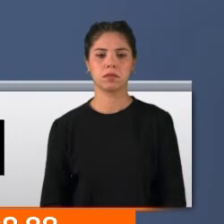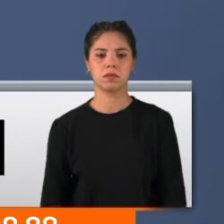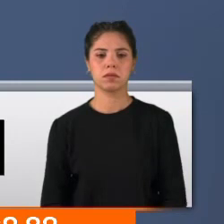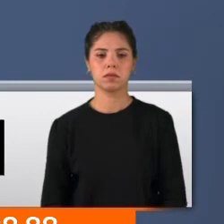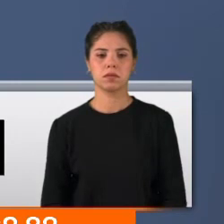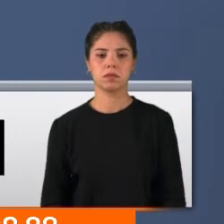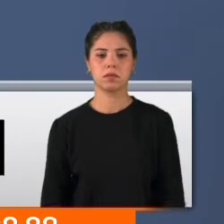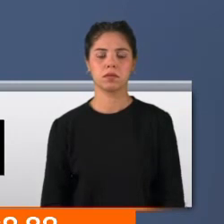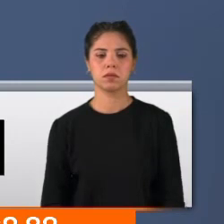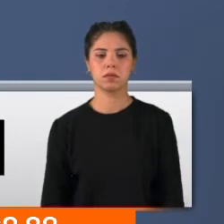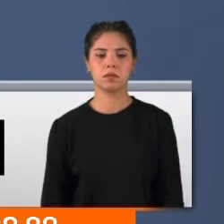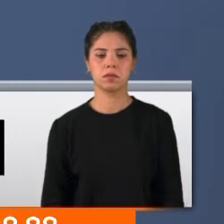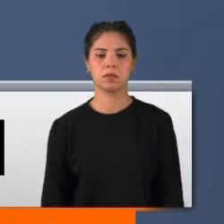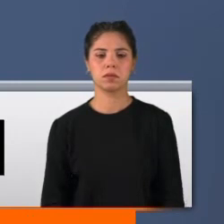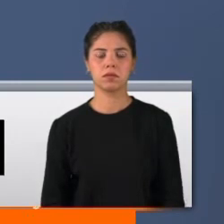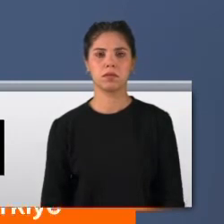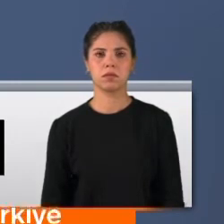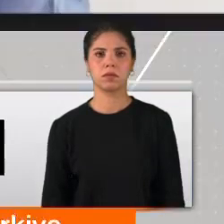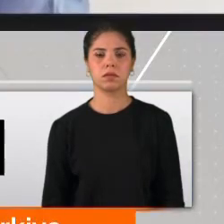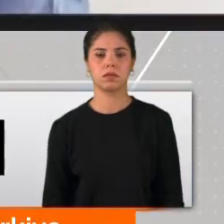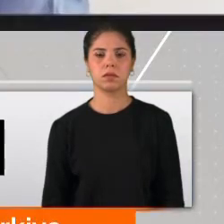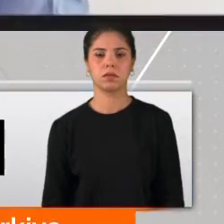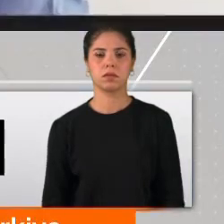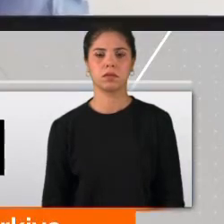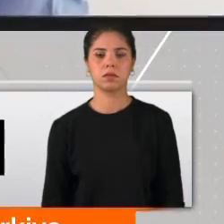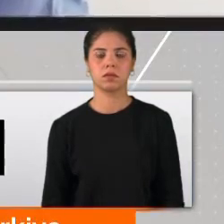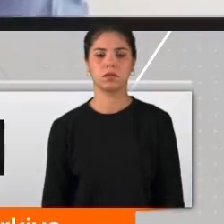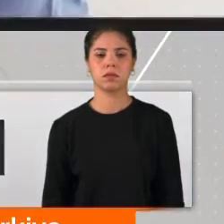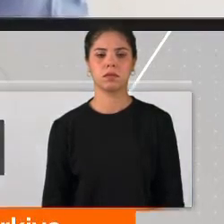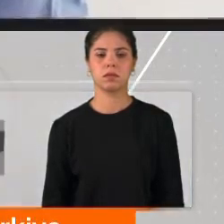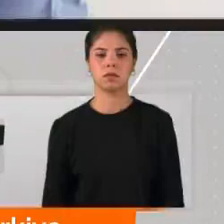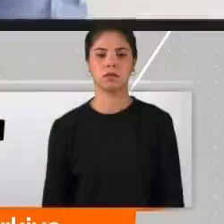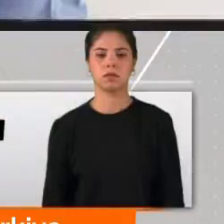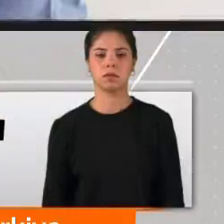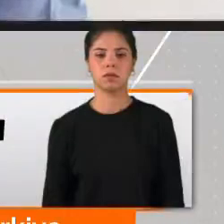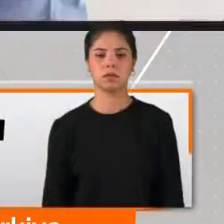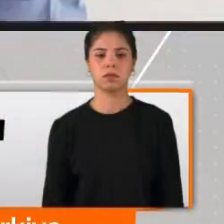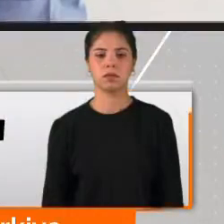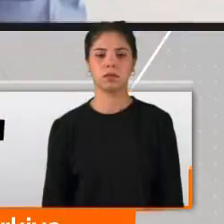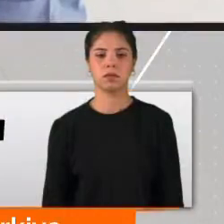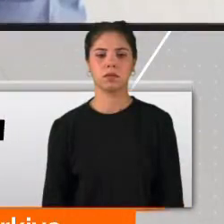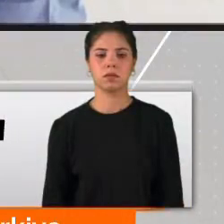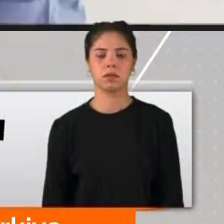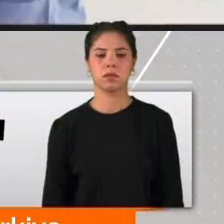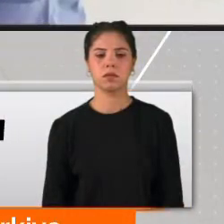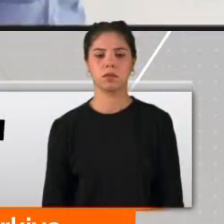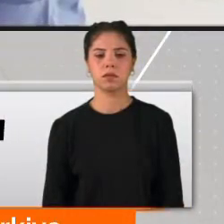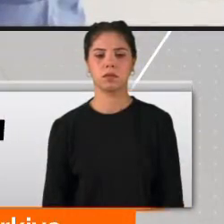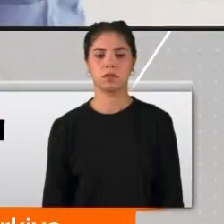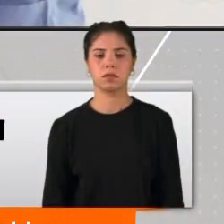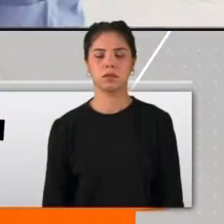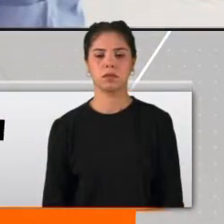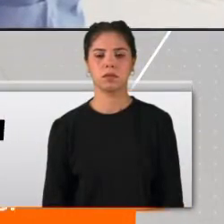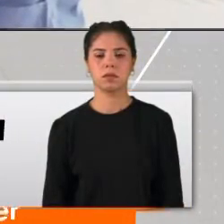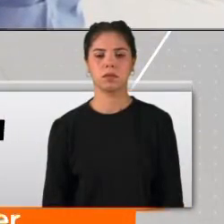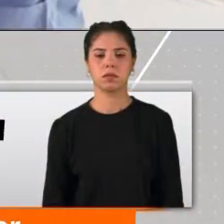olmuş. Bak bıçak çekmiş, bıçak eşine bileziğini vermiyor diye. Benim... Herkes bilir, bu böbrek taşı